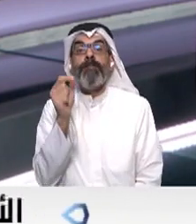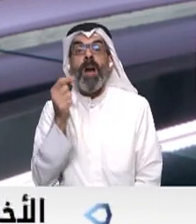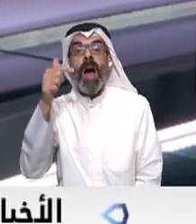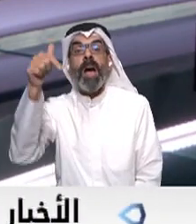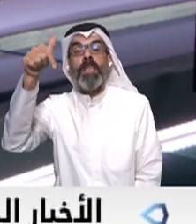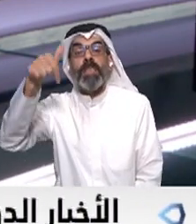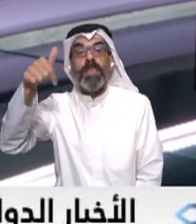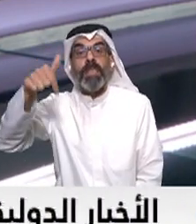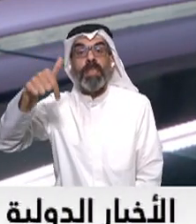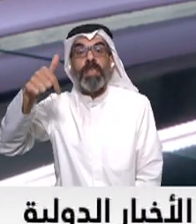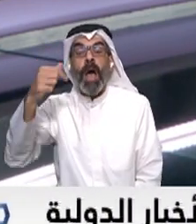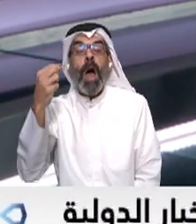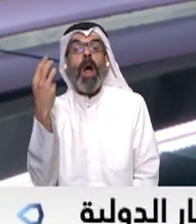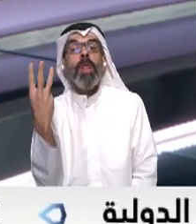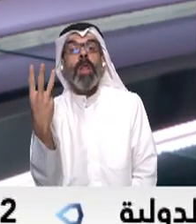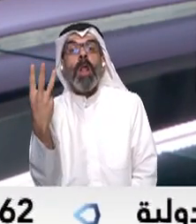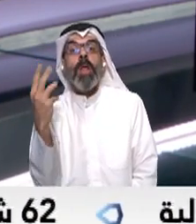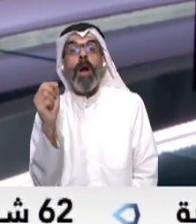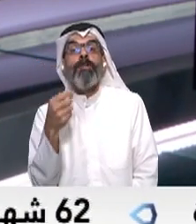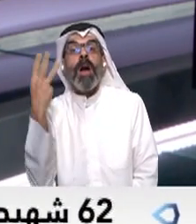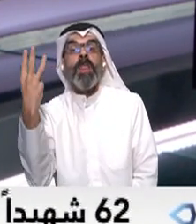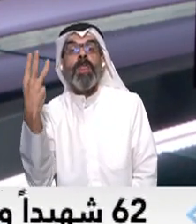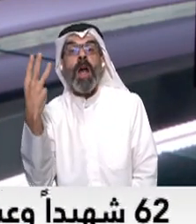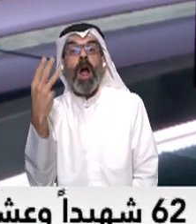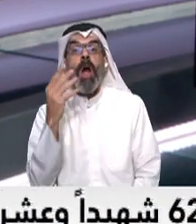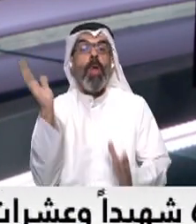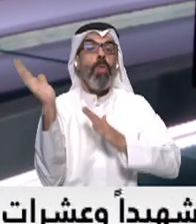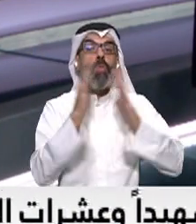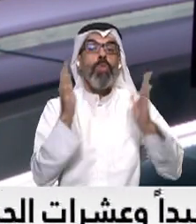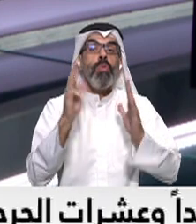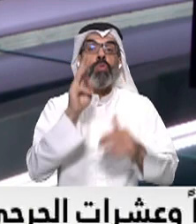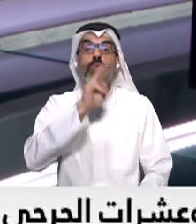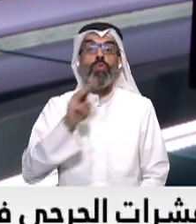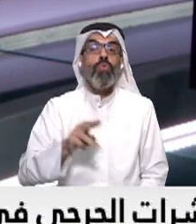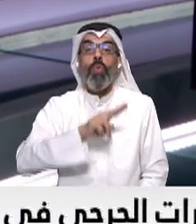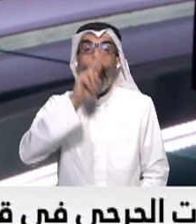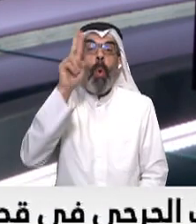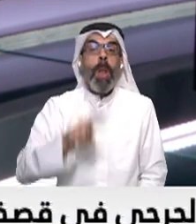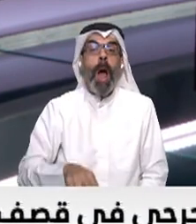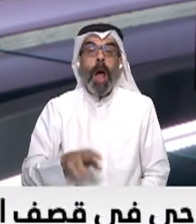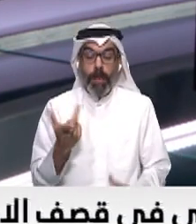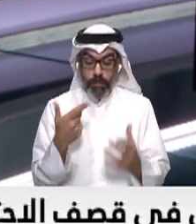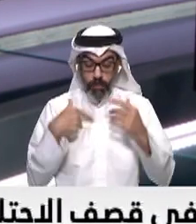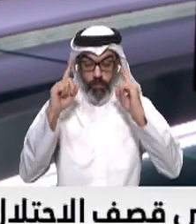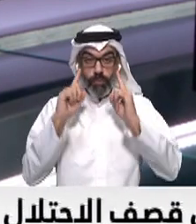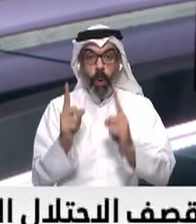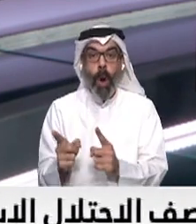106.3 مليارات دولار، وهو أمر يشكل فرصة استراتيجية